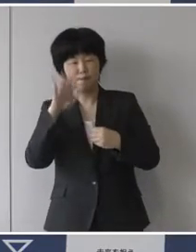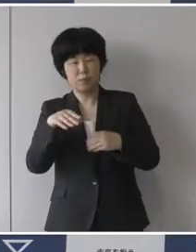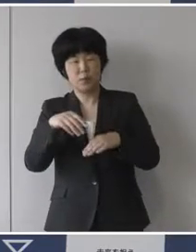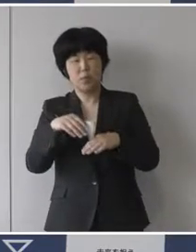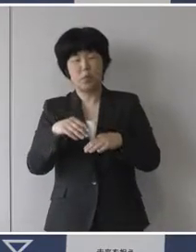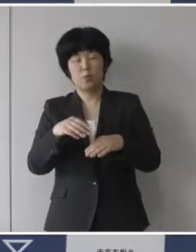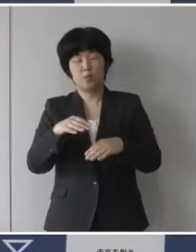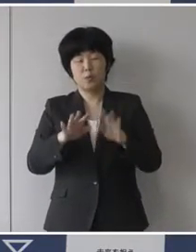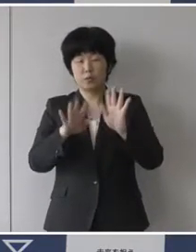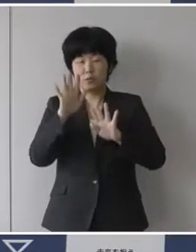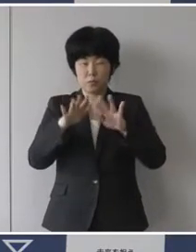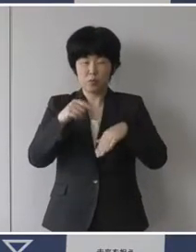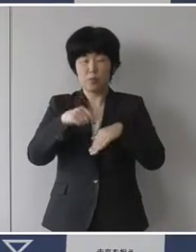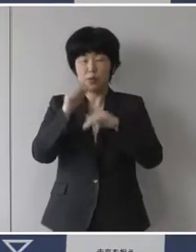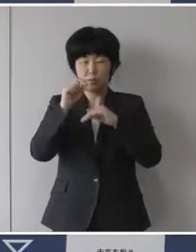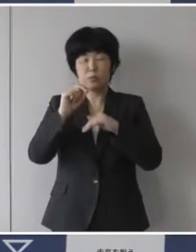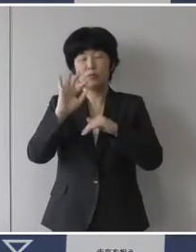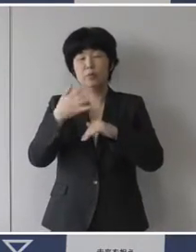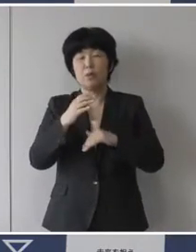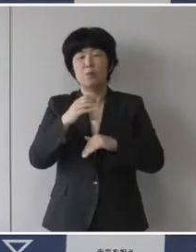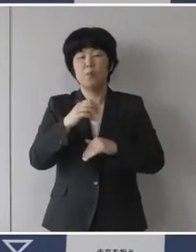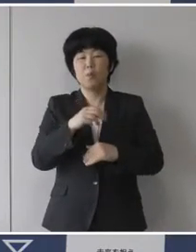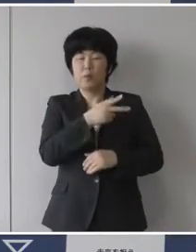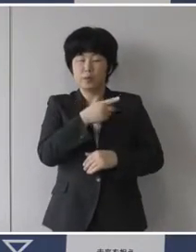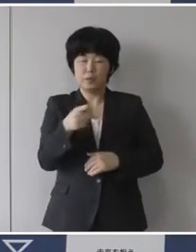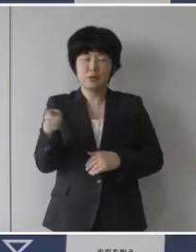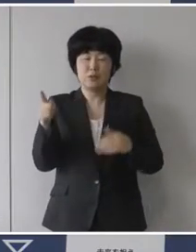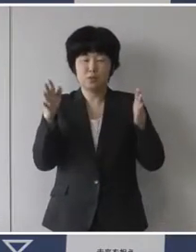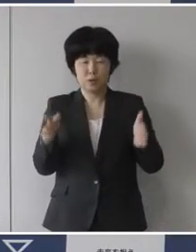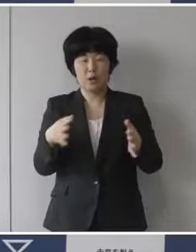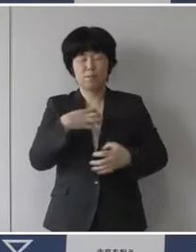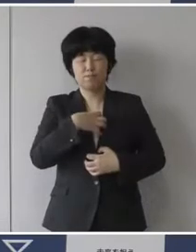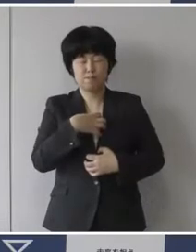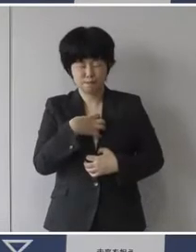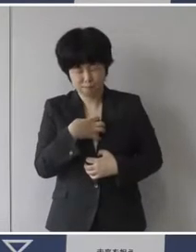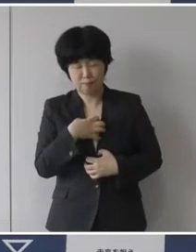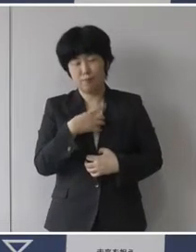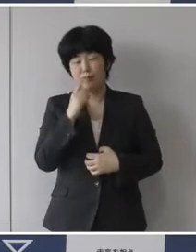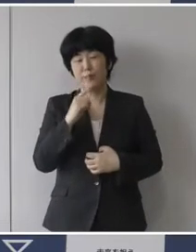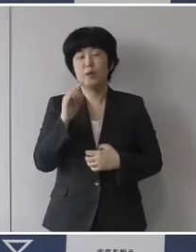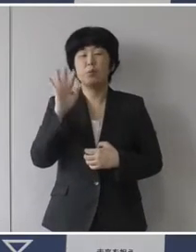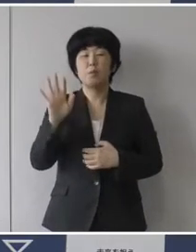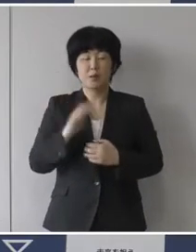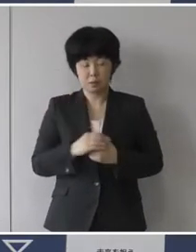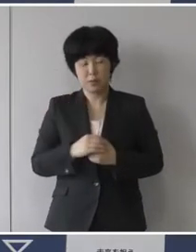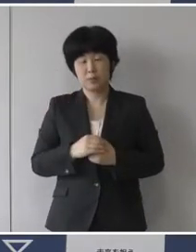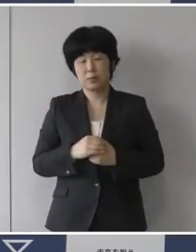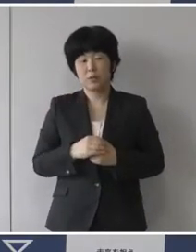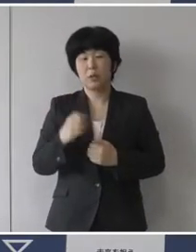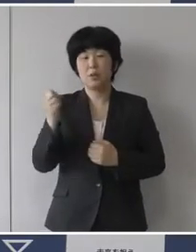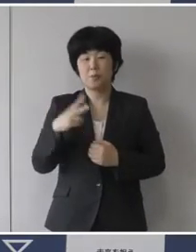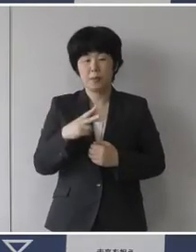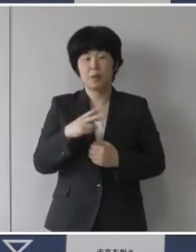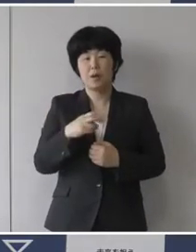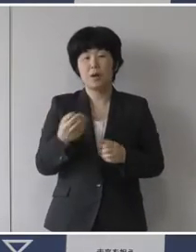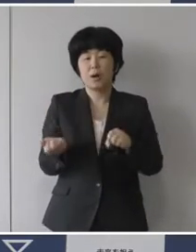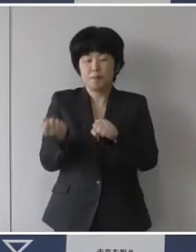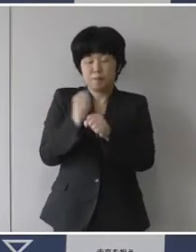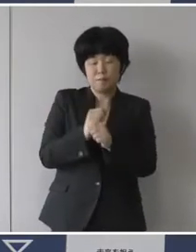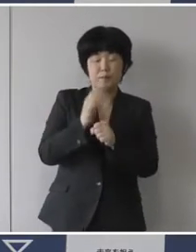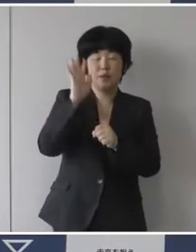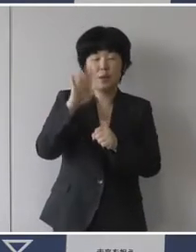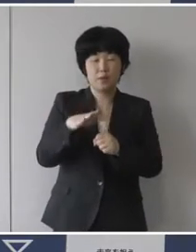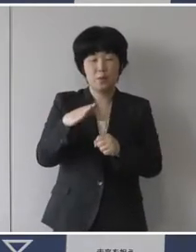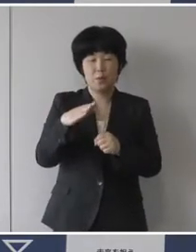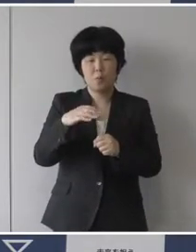ていう方もかなりお見えになります。それから後遺症がやっぱり残るっていうケースがあるのが、やっぱり大きな違いだろうと思います。ぜ